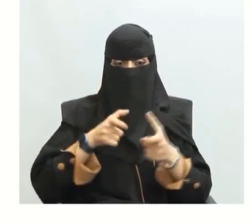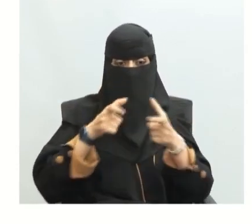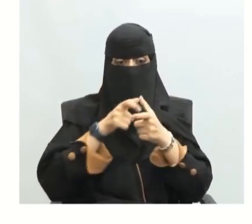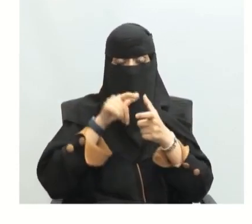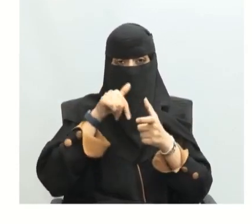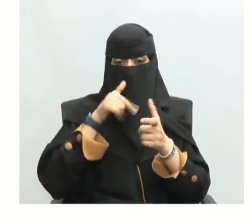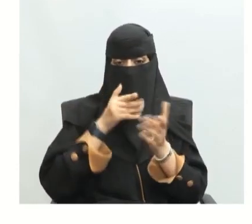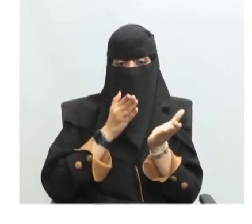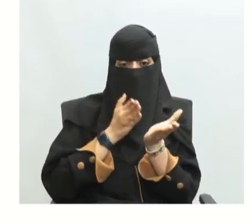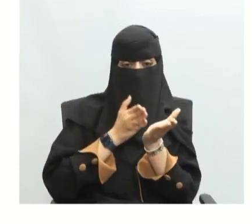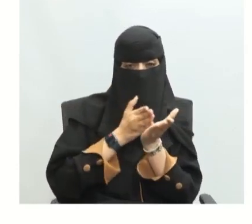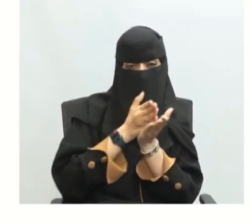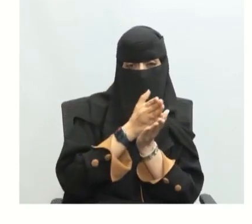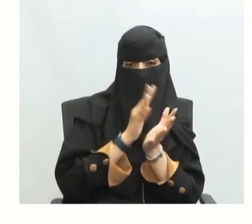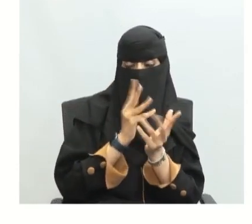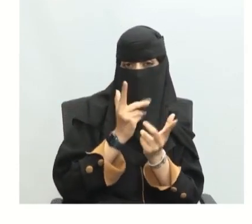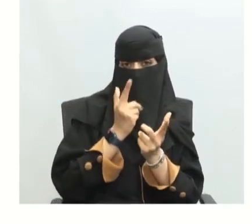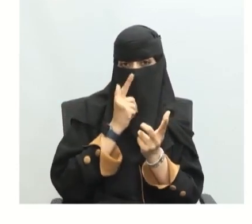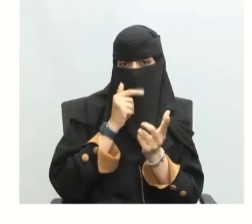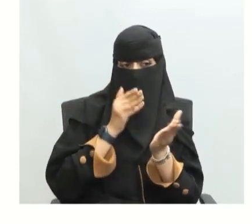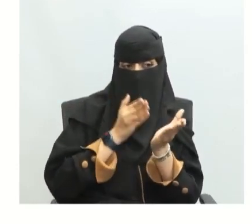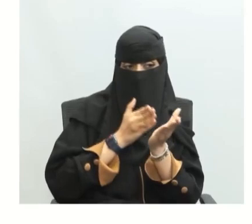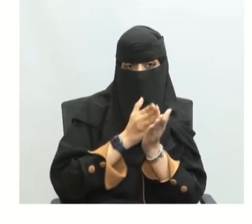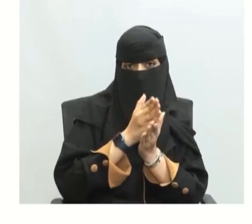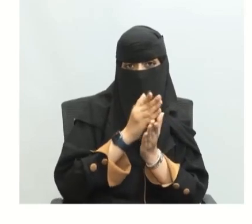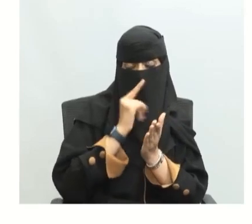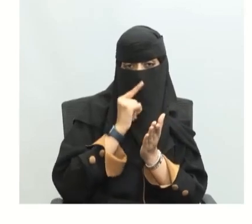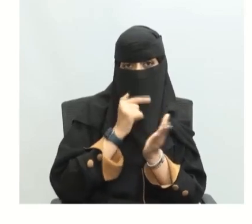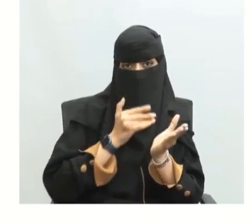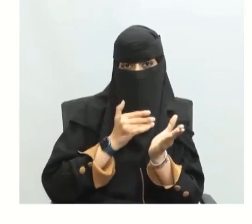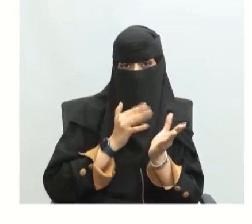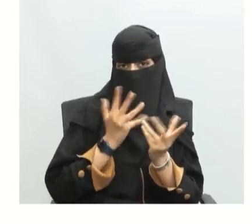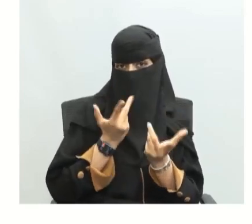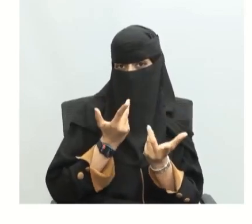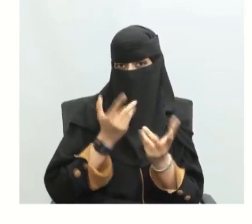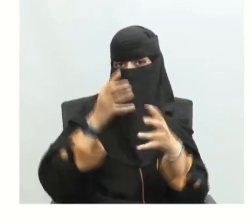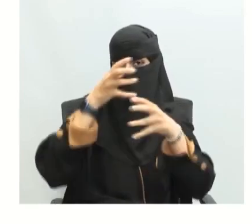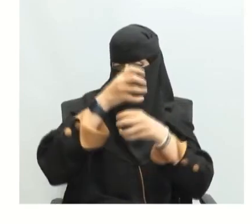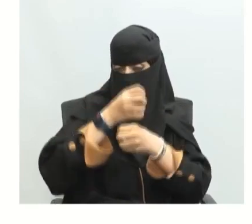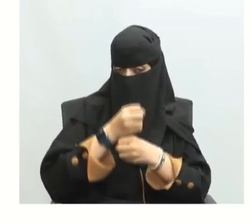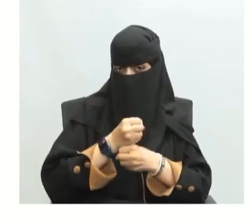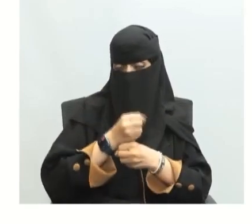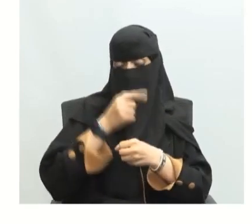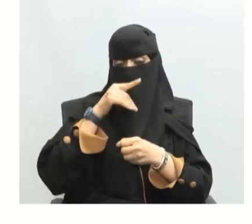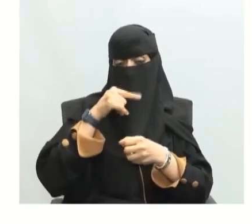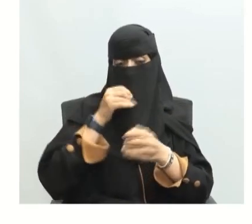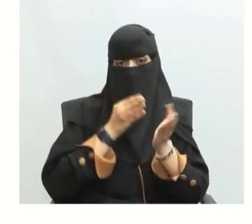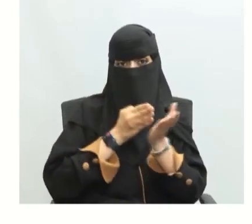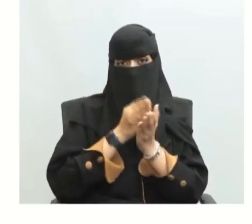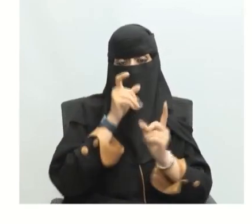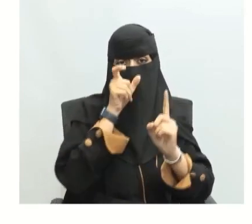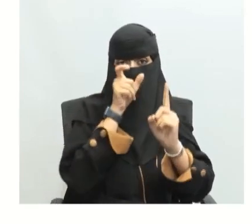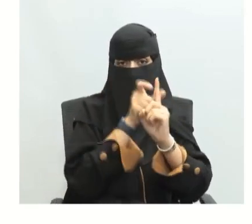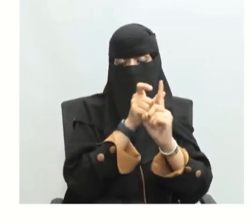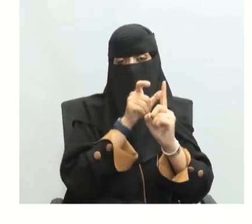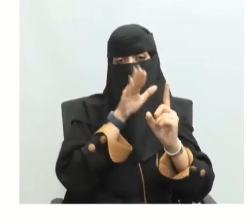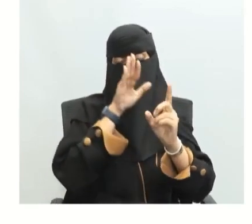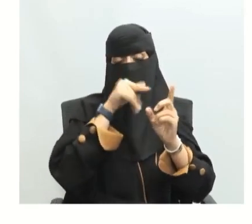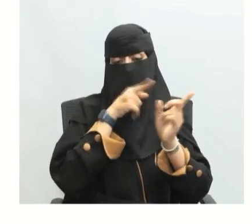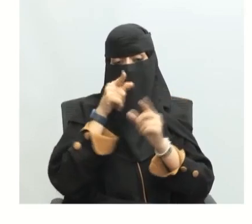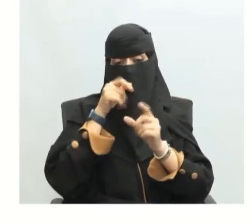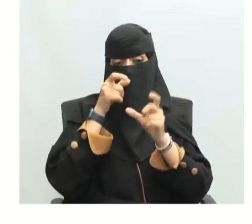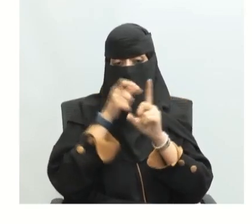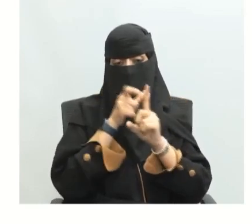منه ما الكلمه المناسبه لهذا الفراغ احسنتم سبل حمايه